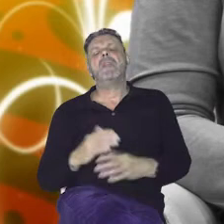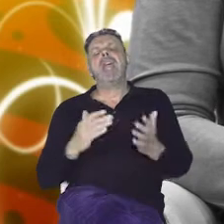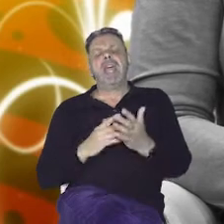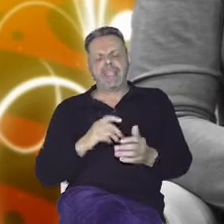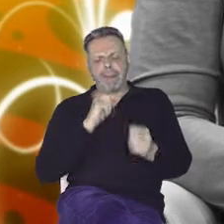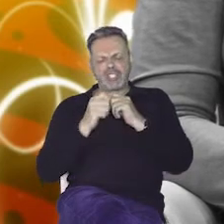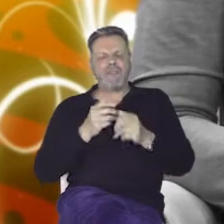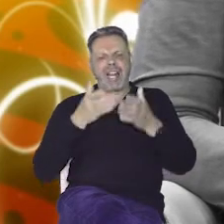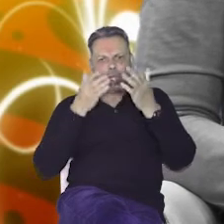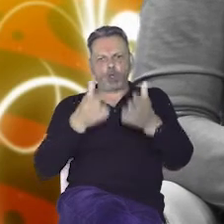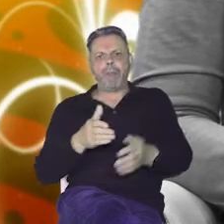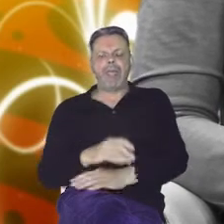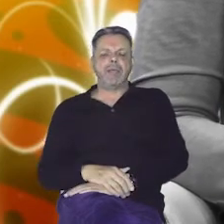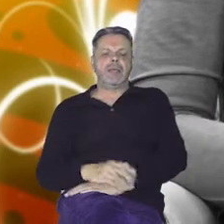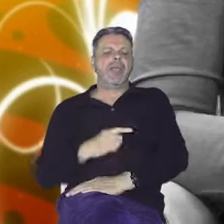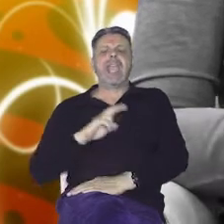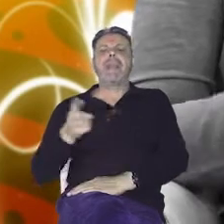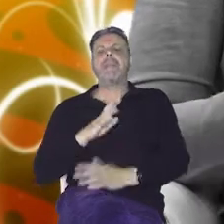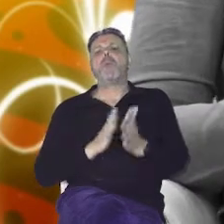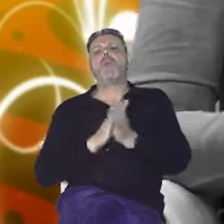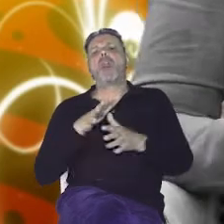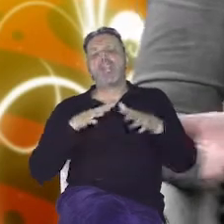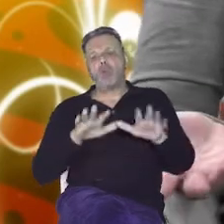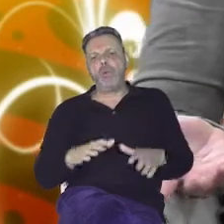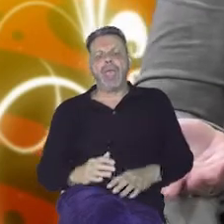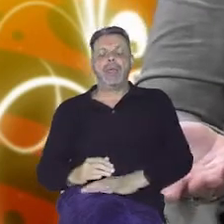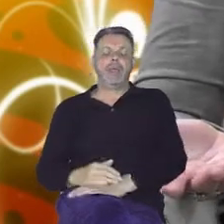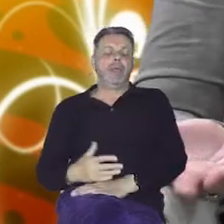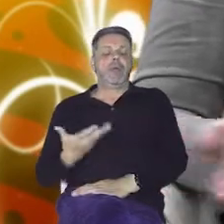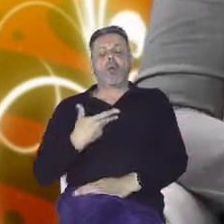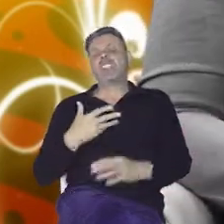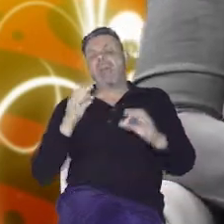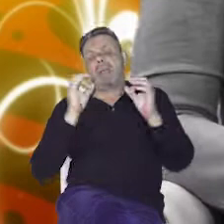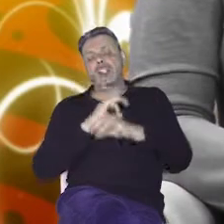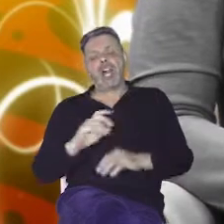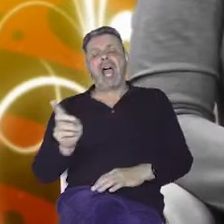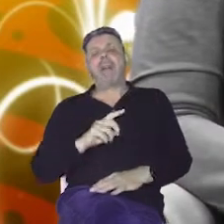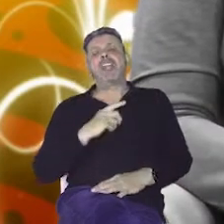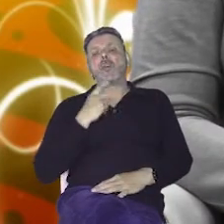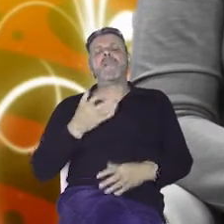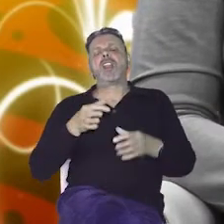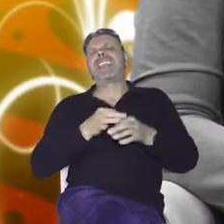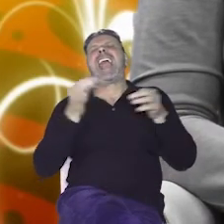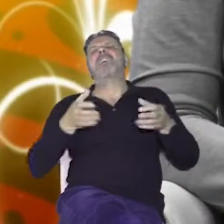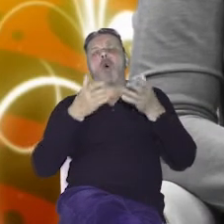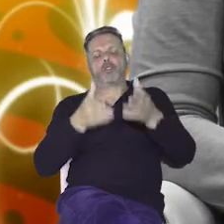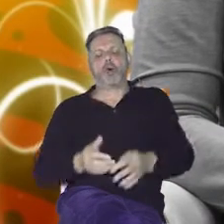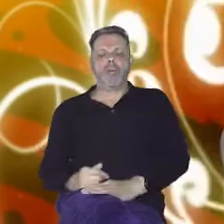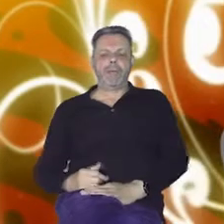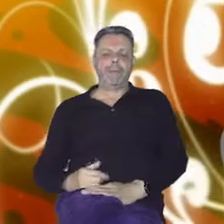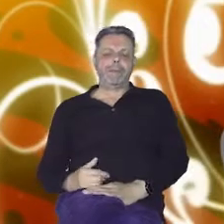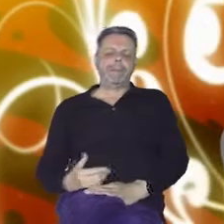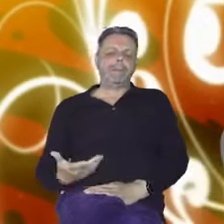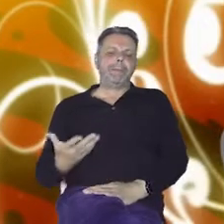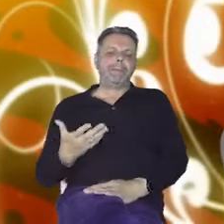ne mogu moliti ljude koji su, uzmimo se, meni žale, a neće govoriti javno o tome. Znači, ono što što mi govorimo cijelo